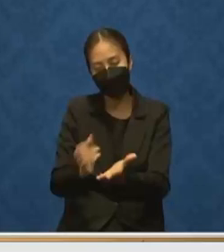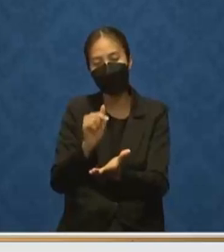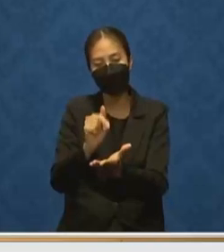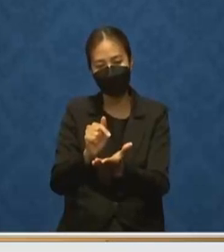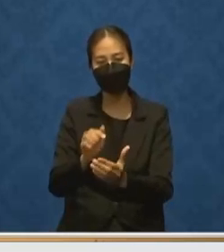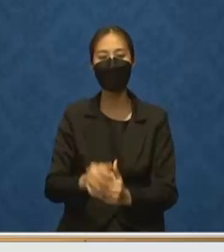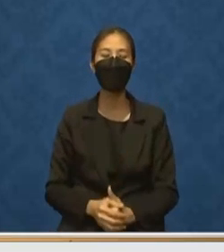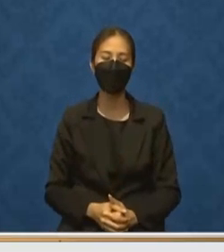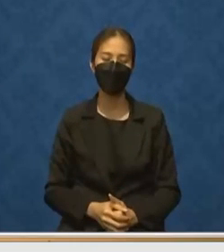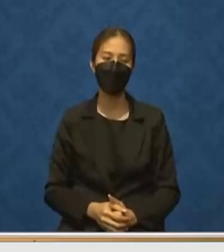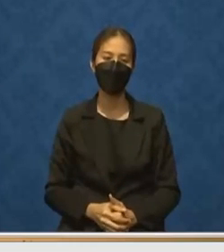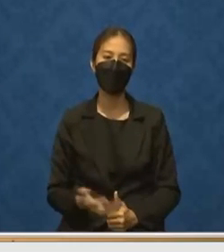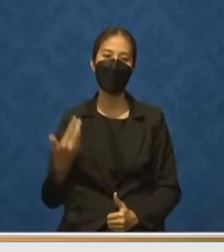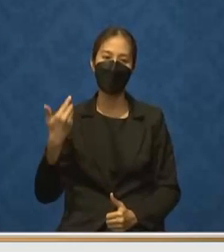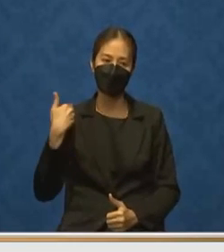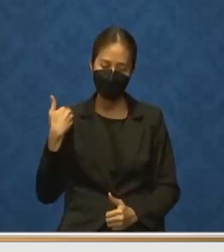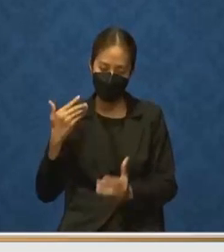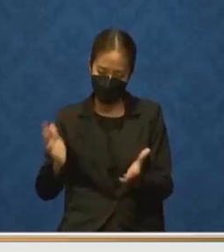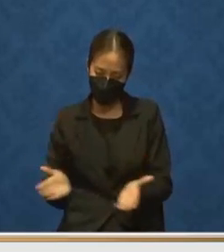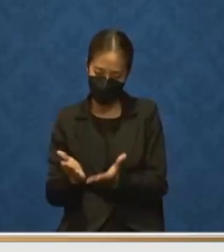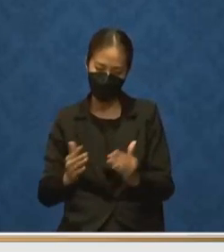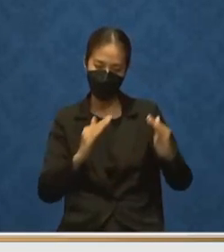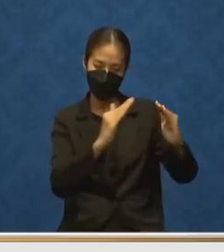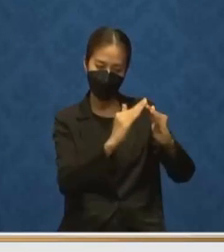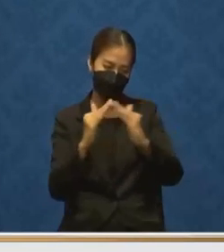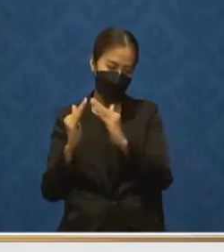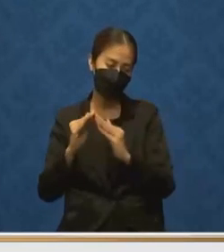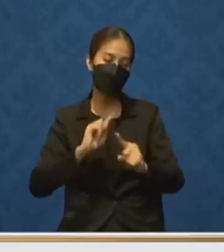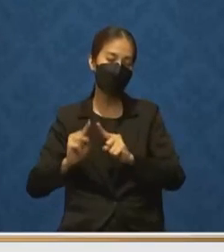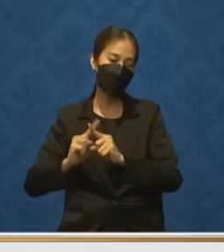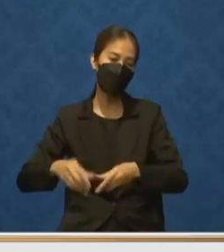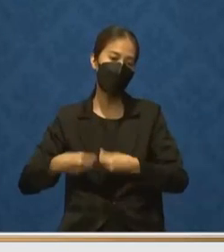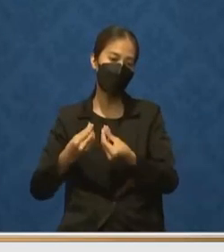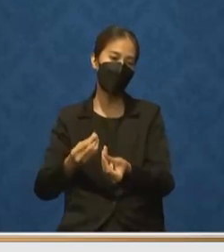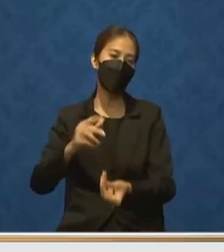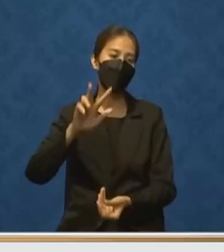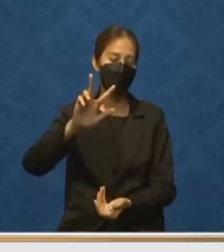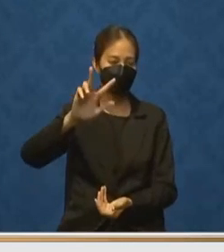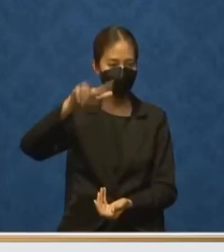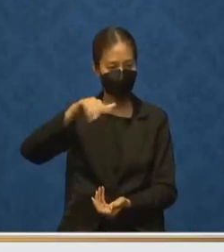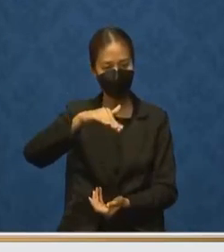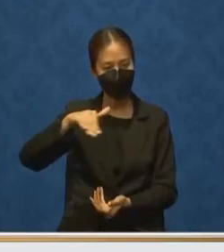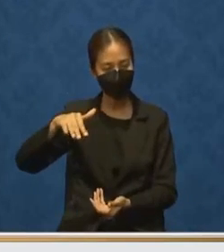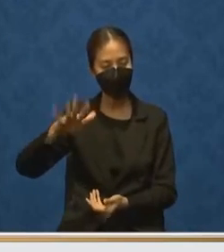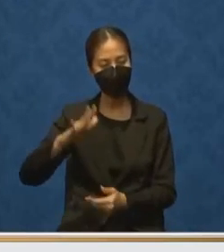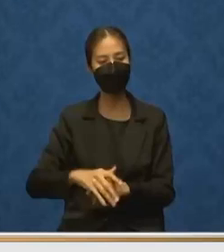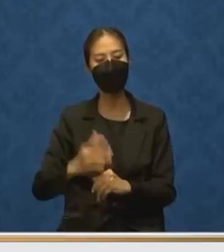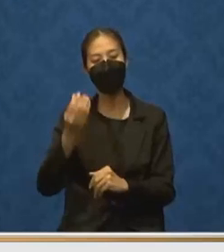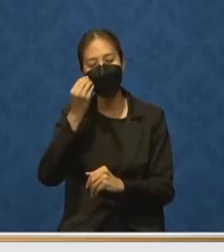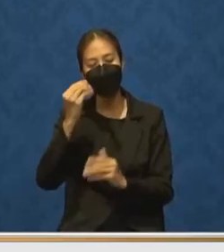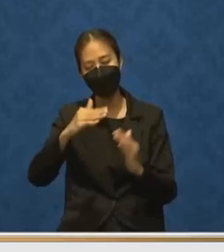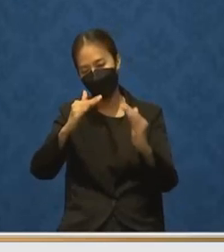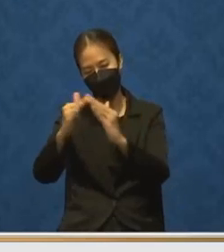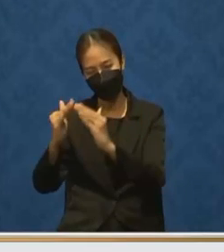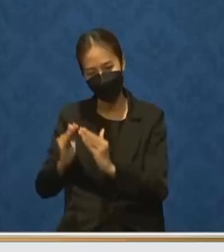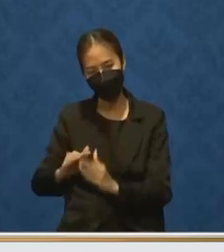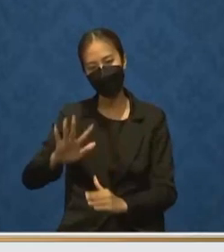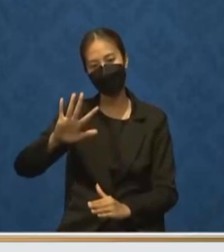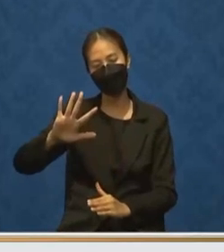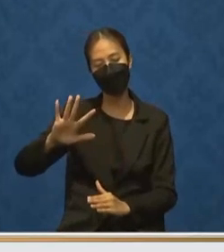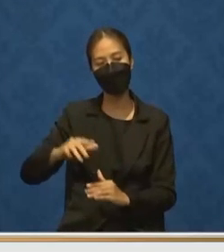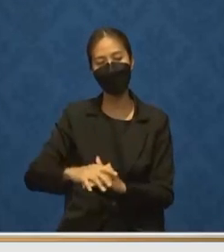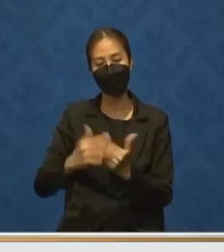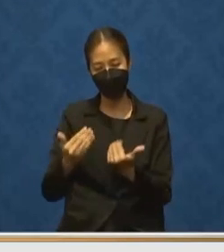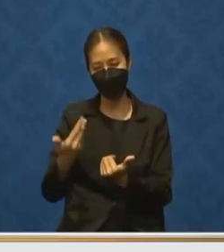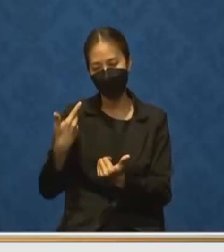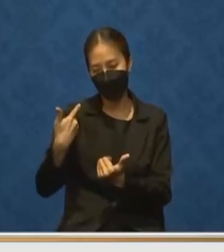16,355 รายสนับสนุนการสร้างที่อยู่อาศัยบ้านมั่นคง 3,750 ครัวเรือนบ้านพอเพียง 25,000 ครัวเรือนพั